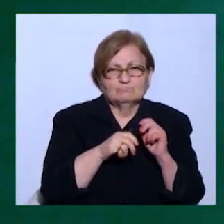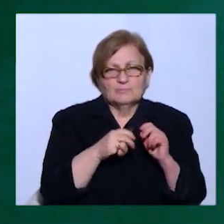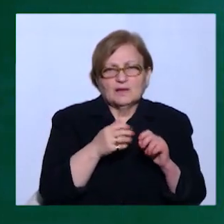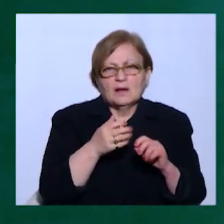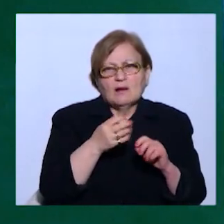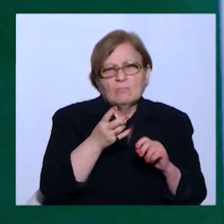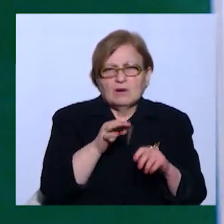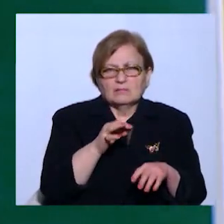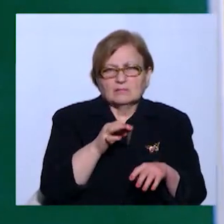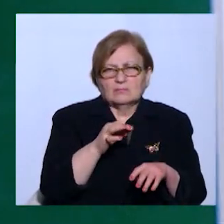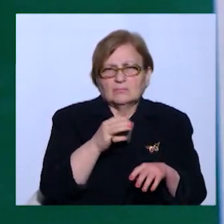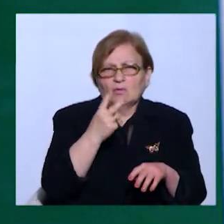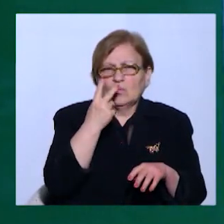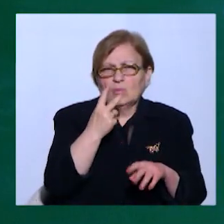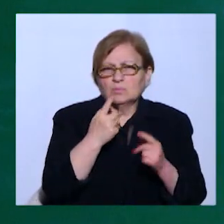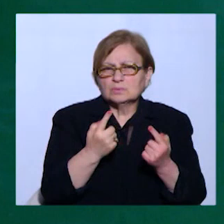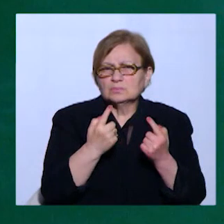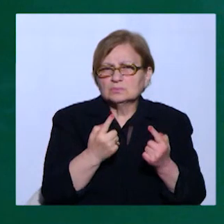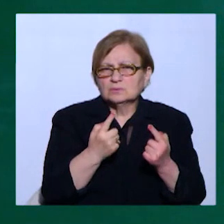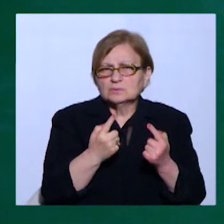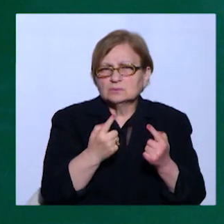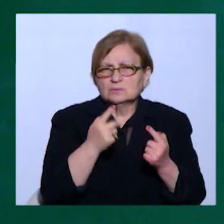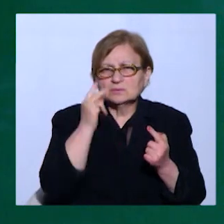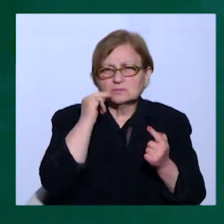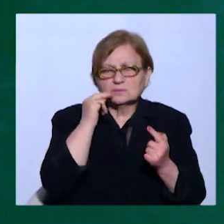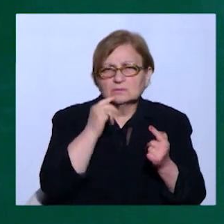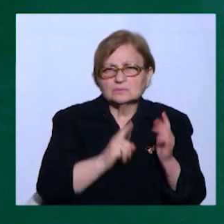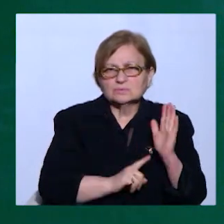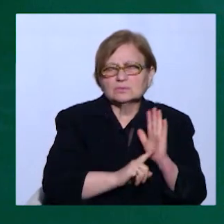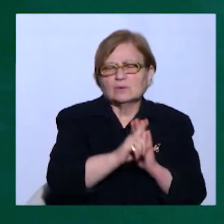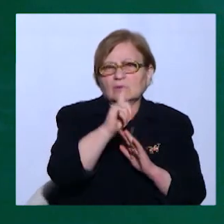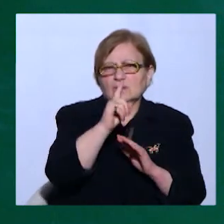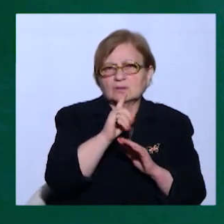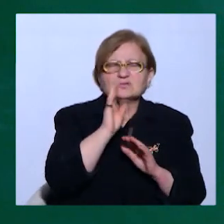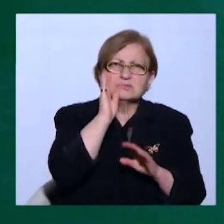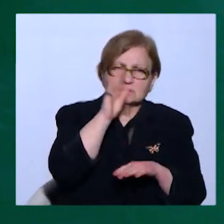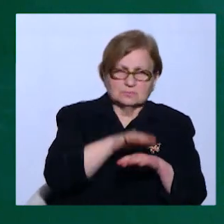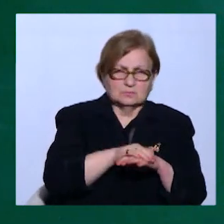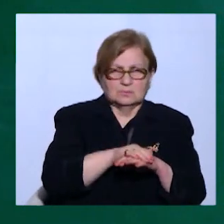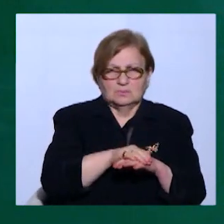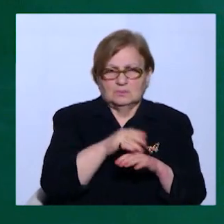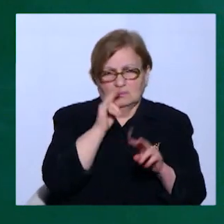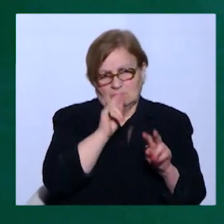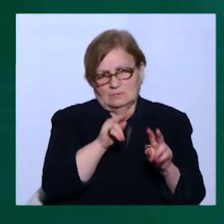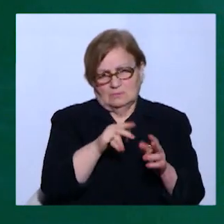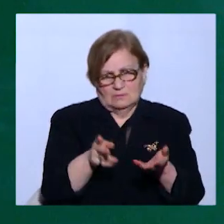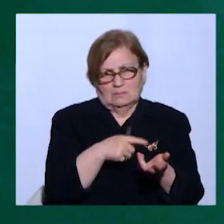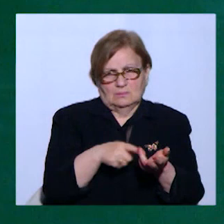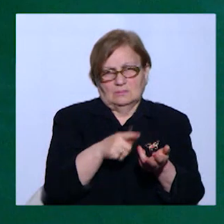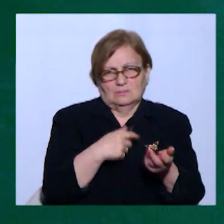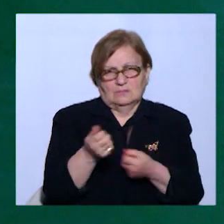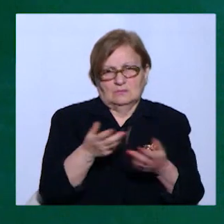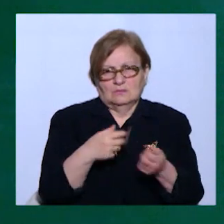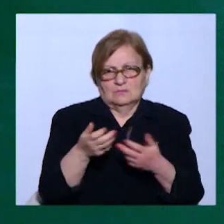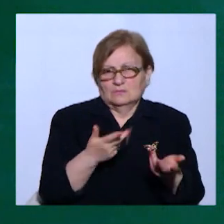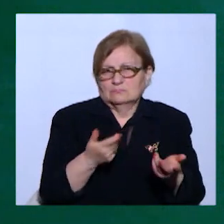ეხლა თუ რაღაცა ორი დიდი რიცხვი, ეხლა ეხ საიდან ვადგინო? ეხლა ალბათ დილას დავიწყო და საღამომდე იმის იმაში დაკვირვებაში ვერ დავადგინე